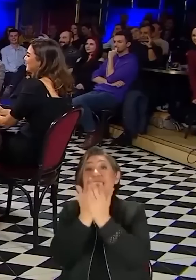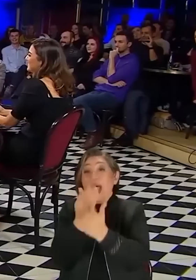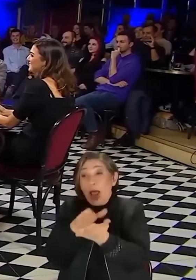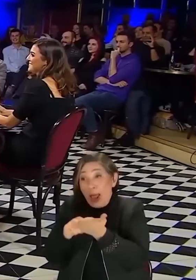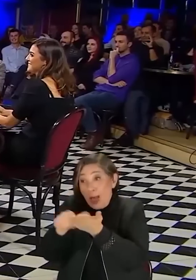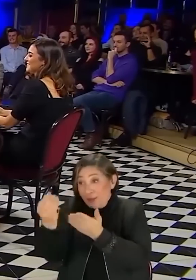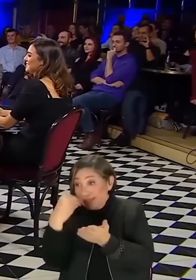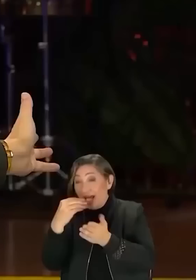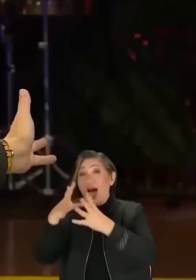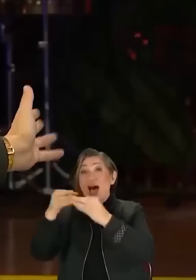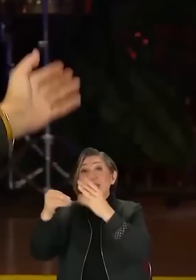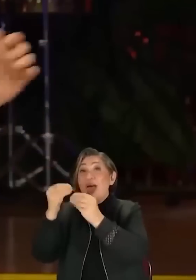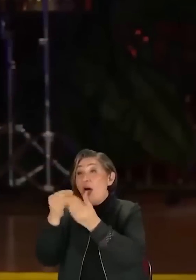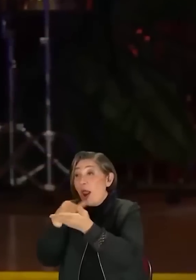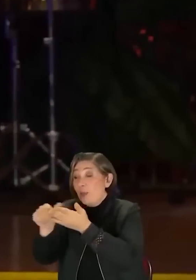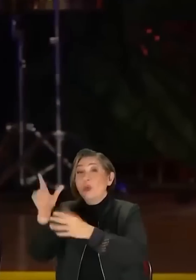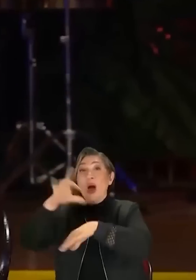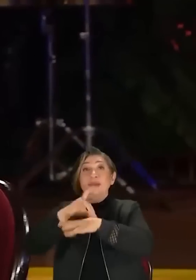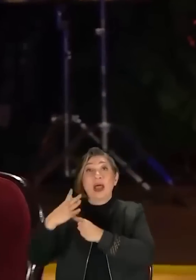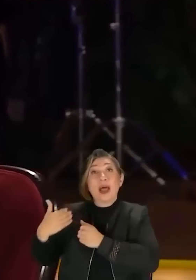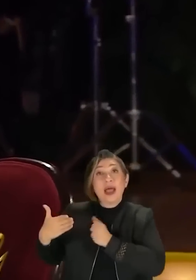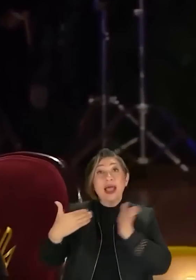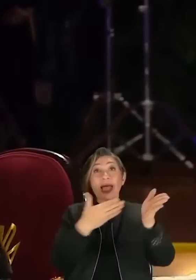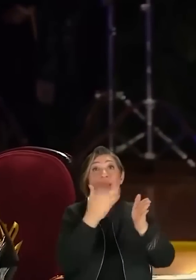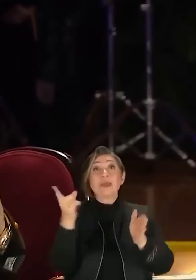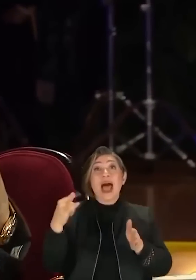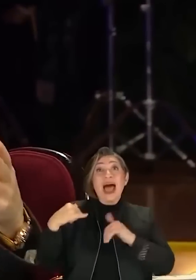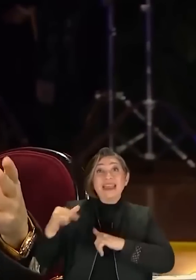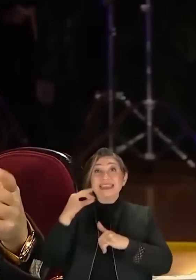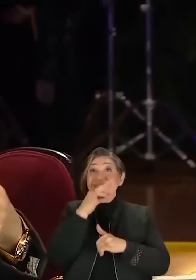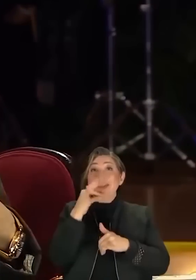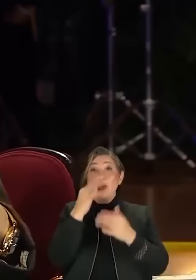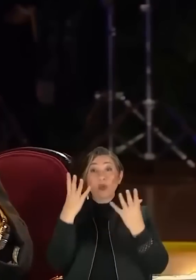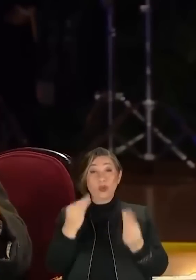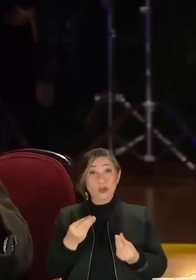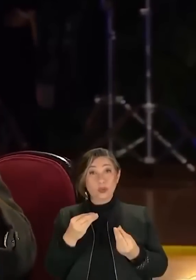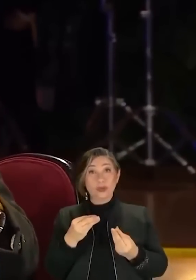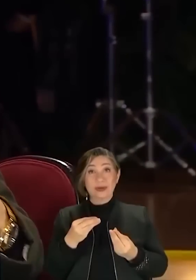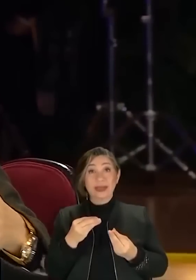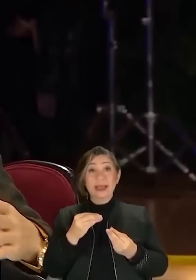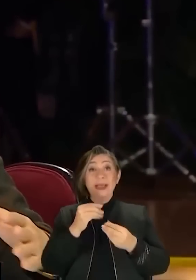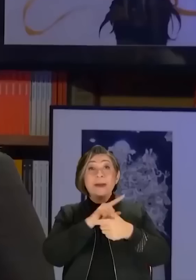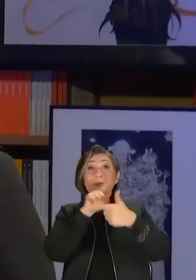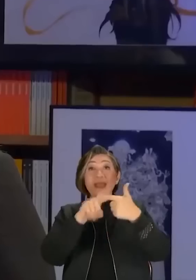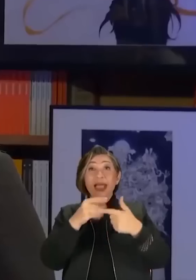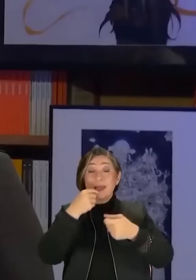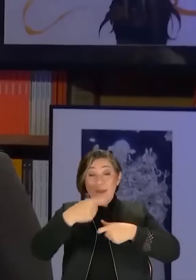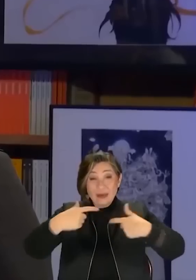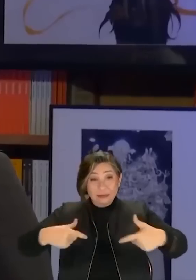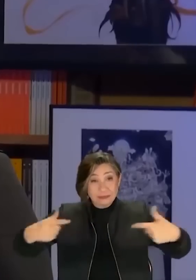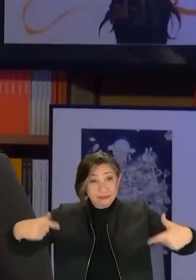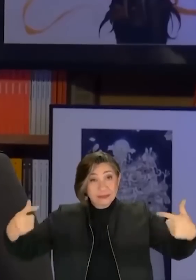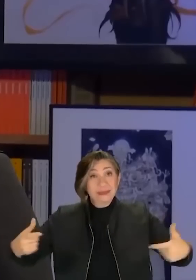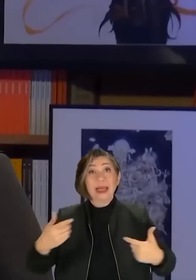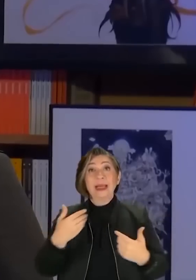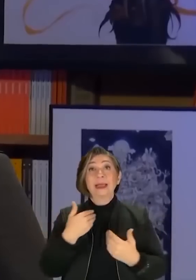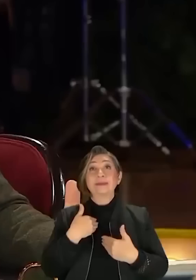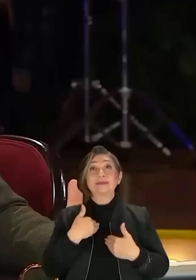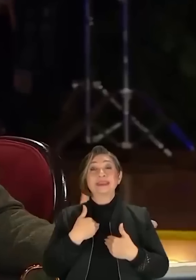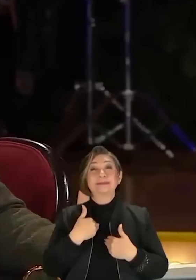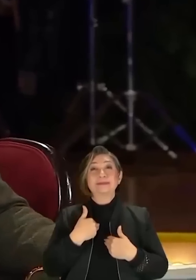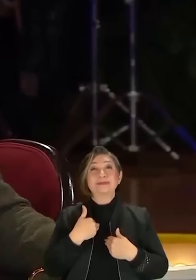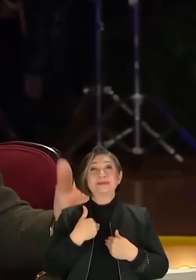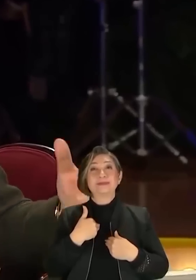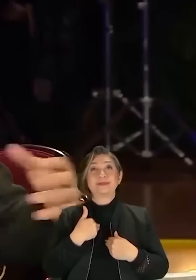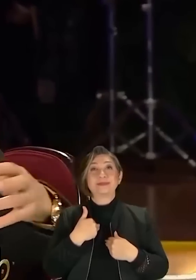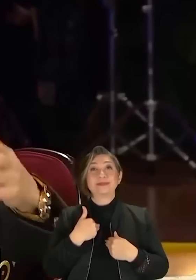yedi. Adana'yı yedi. O gece hastaneye gittik. Biz de onun eşiğinde çünkü eyvah bir de ikramlar yapılıyor filan. Bizim